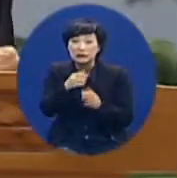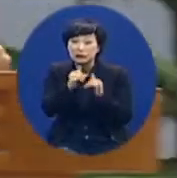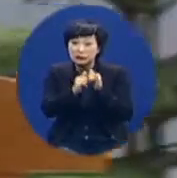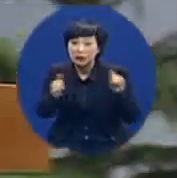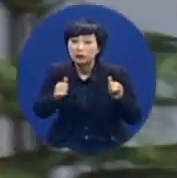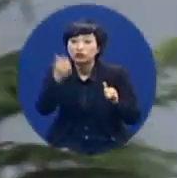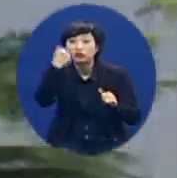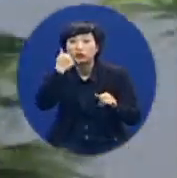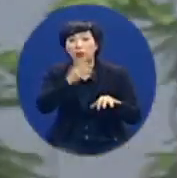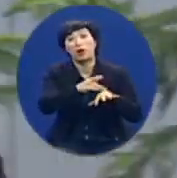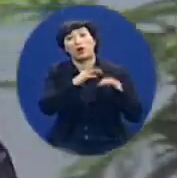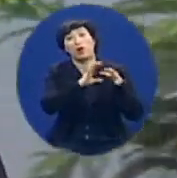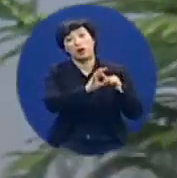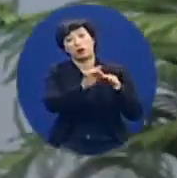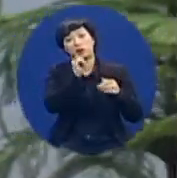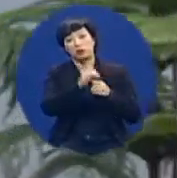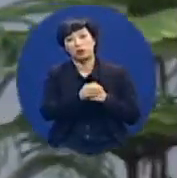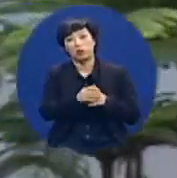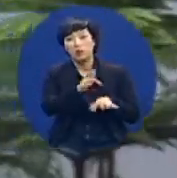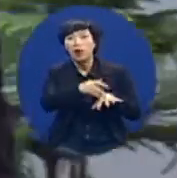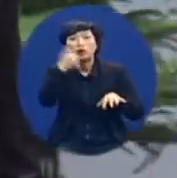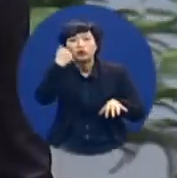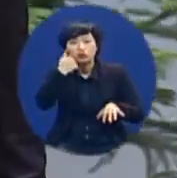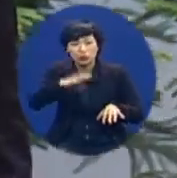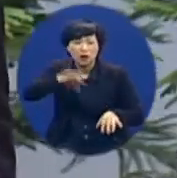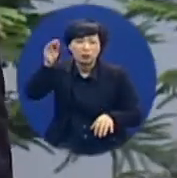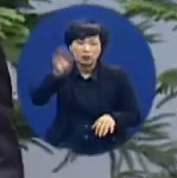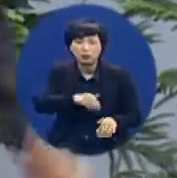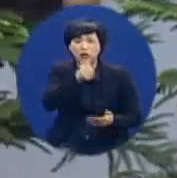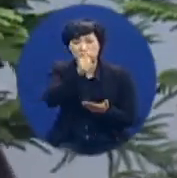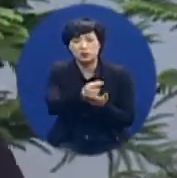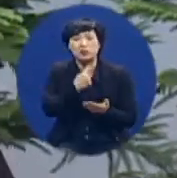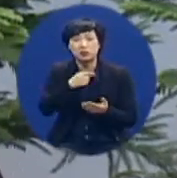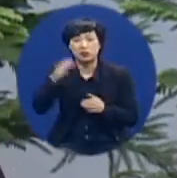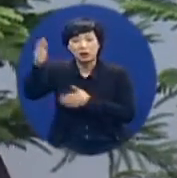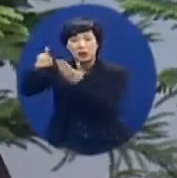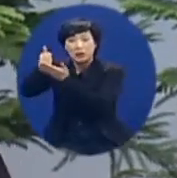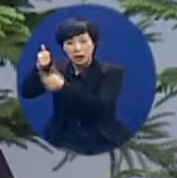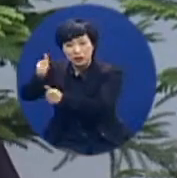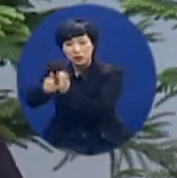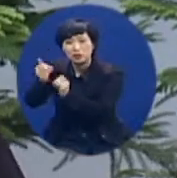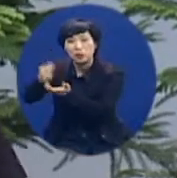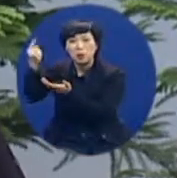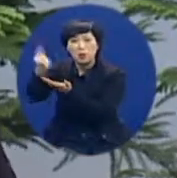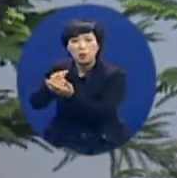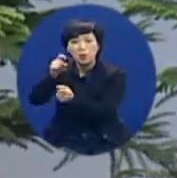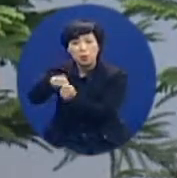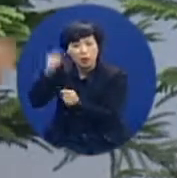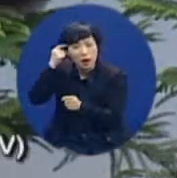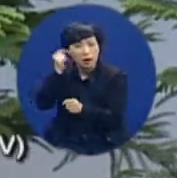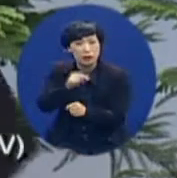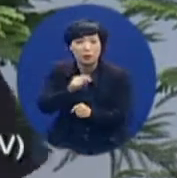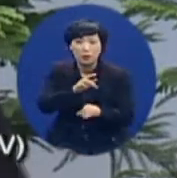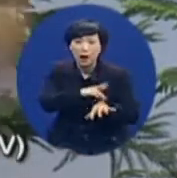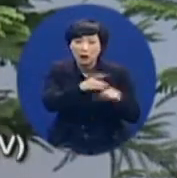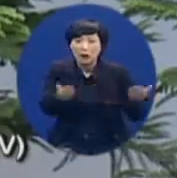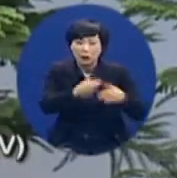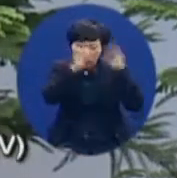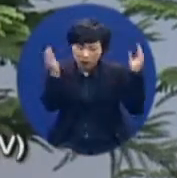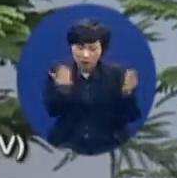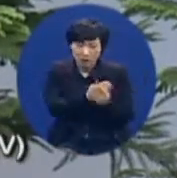마귀에게 속하나니 마귀는 처음부터 범죄라 하나님의 아들이 나타나신 것은이는 마귀의